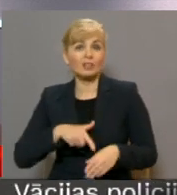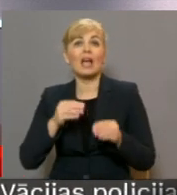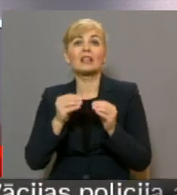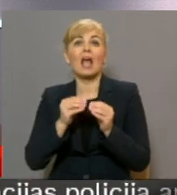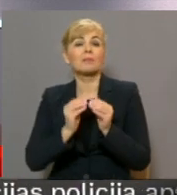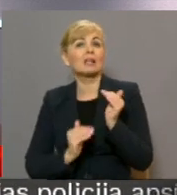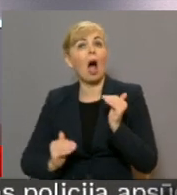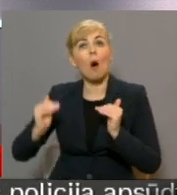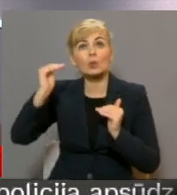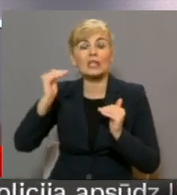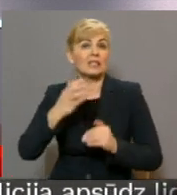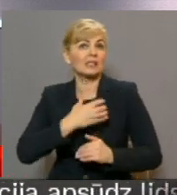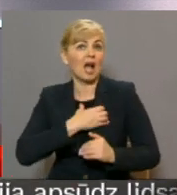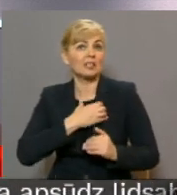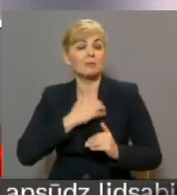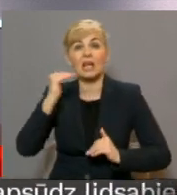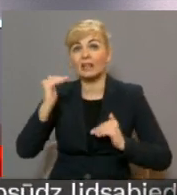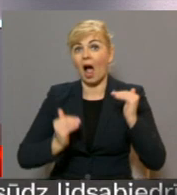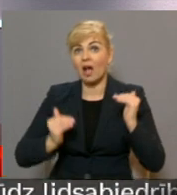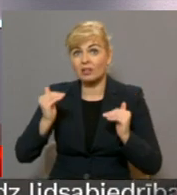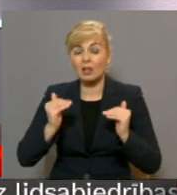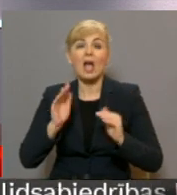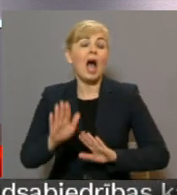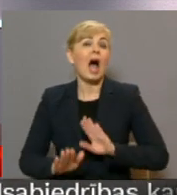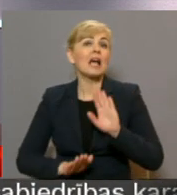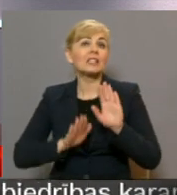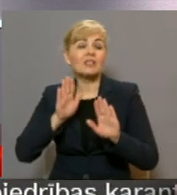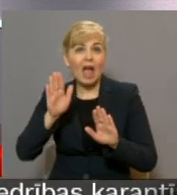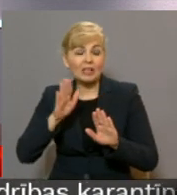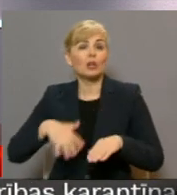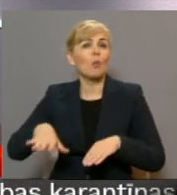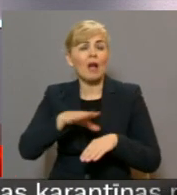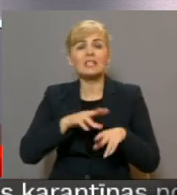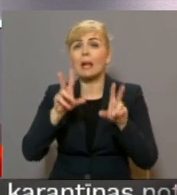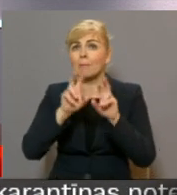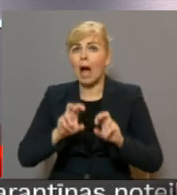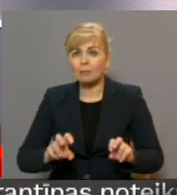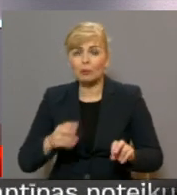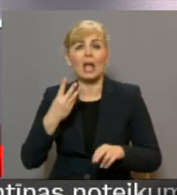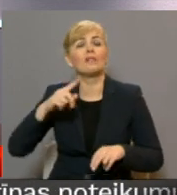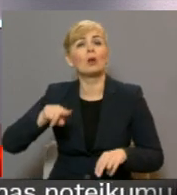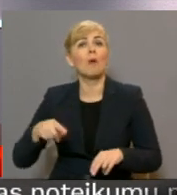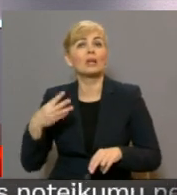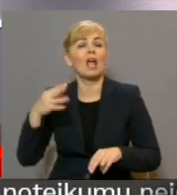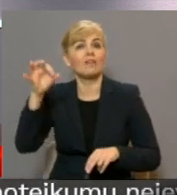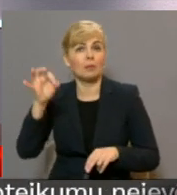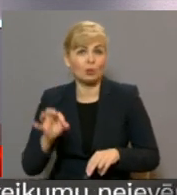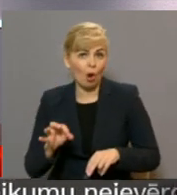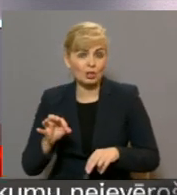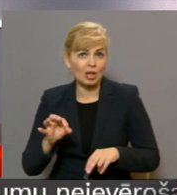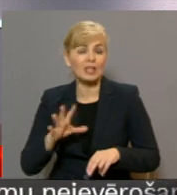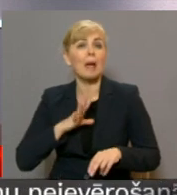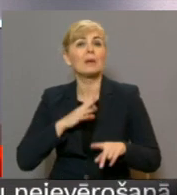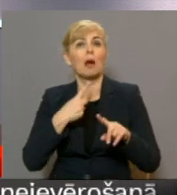10. Augstākais saslimstības rādītājs. Arī aizdītajā diennaktī no visiem testētajiem 9,9% COVID-testu